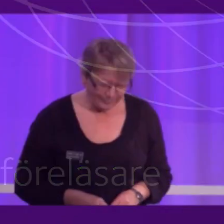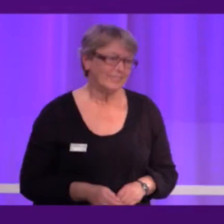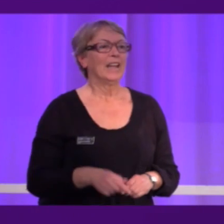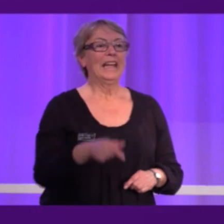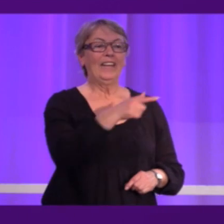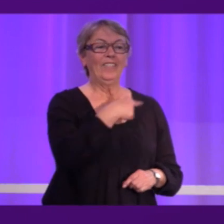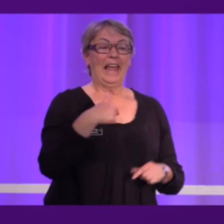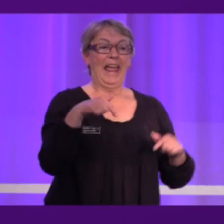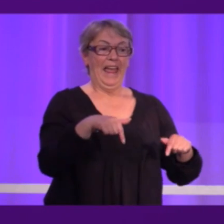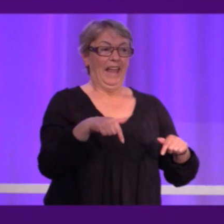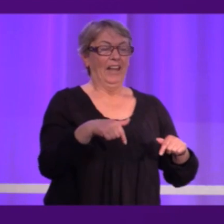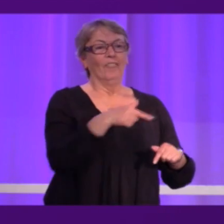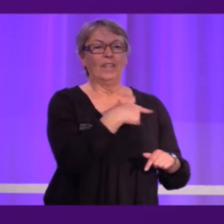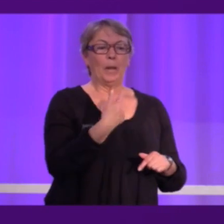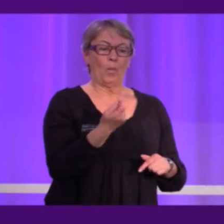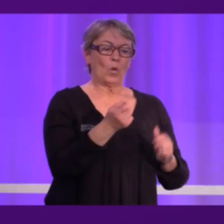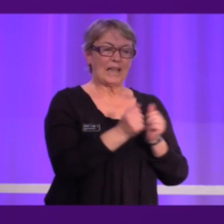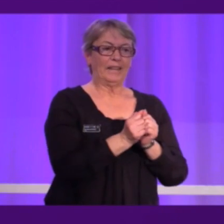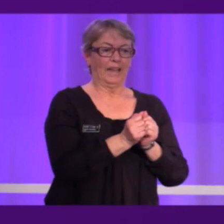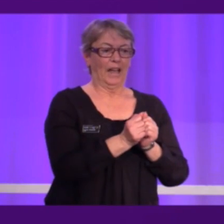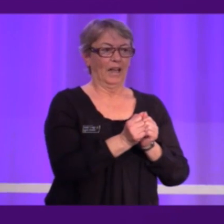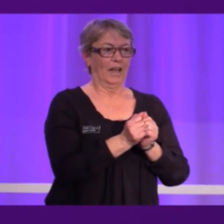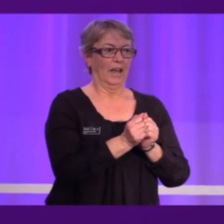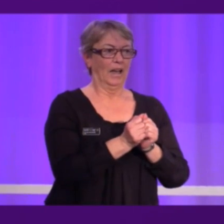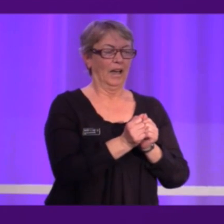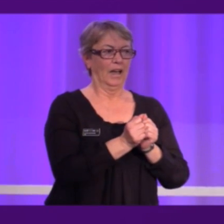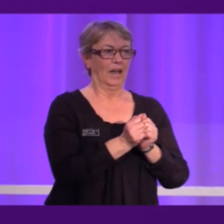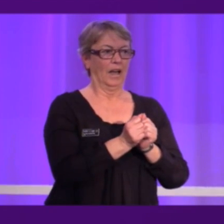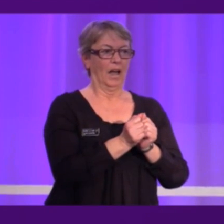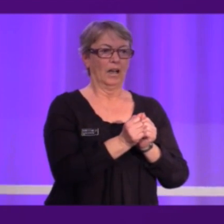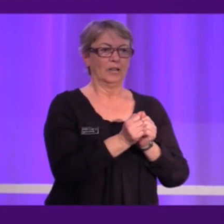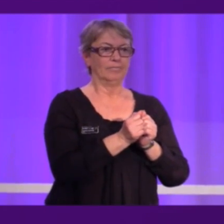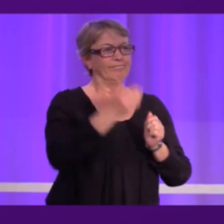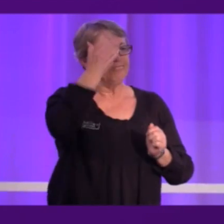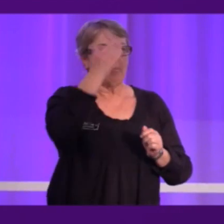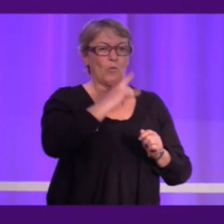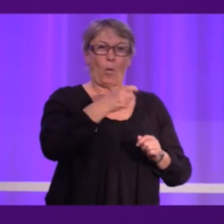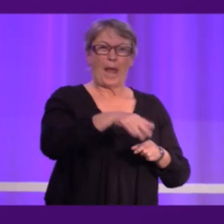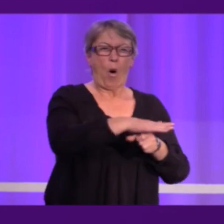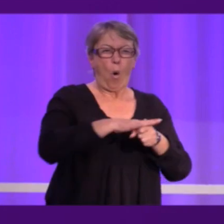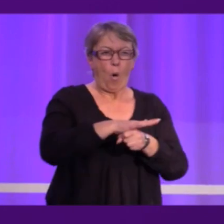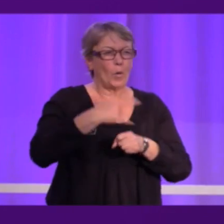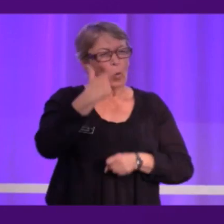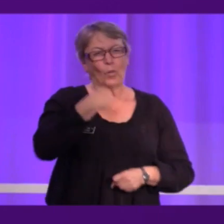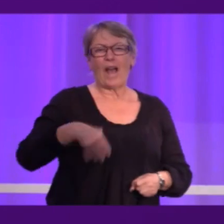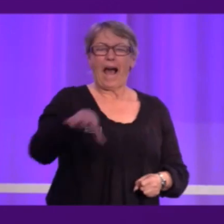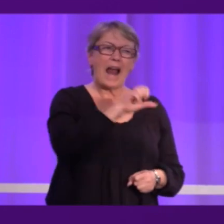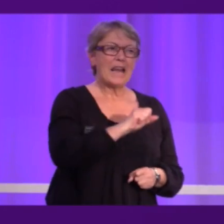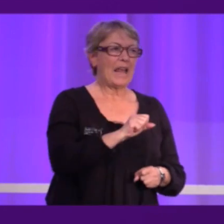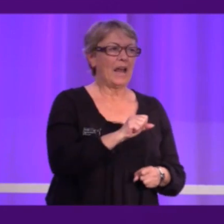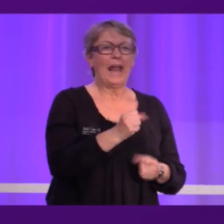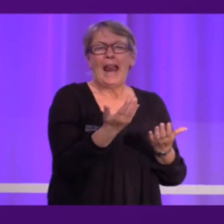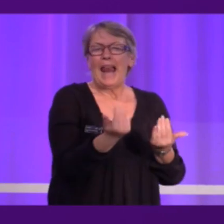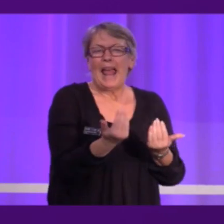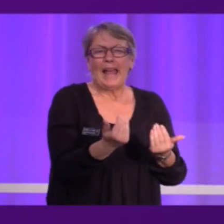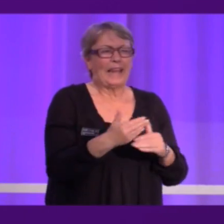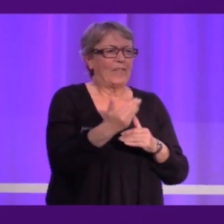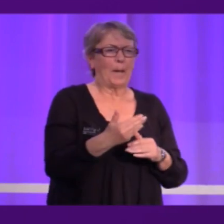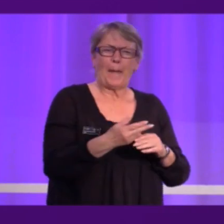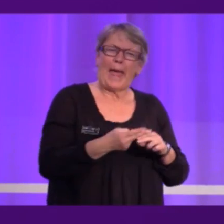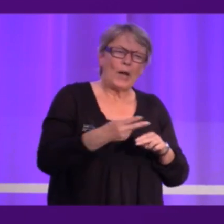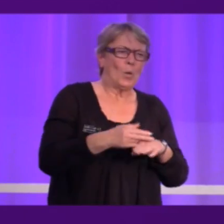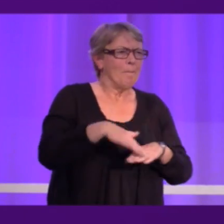vi som är här, vi är ju på något sätt väldigt uppsjungna på de här områdena som vi pratar om. Och jag tror vi alla liksom längtar efter